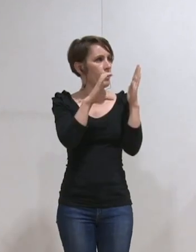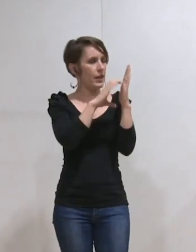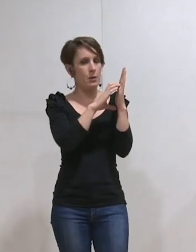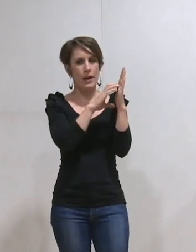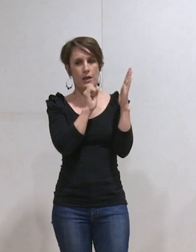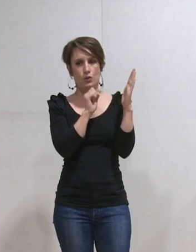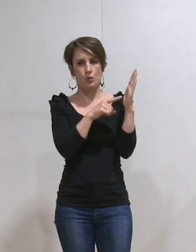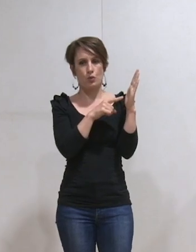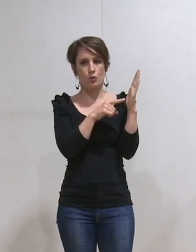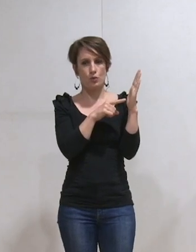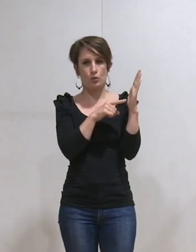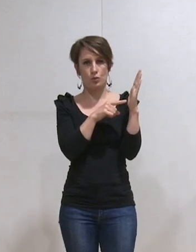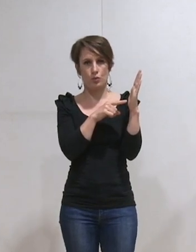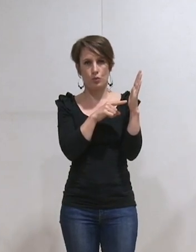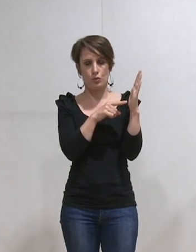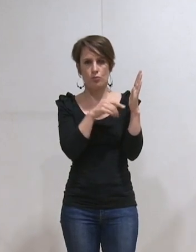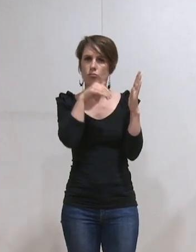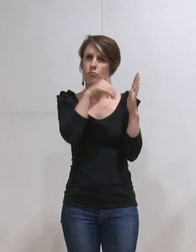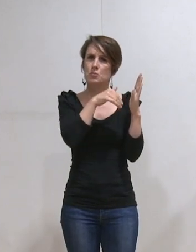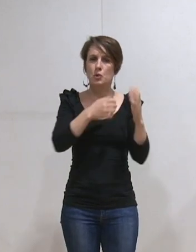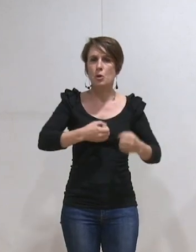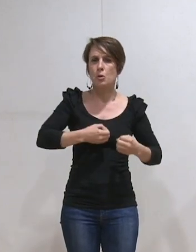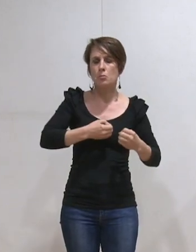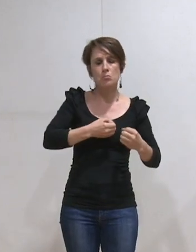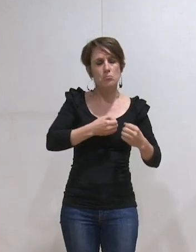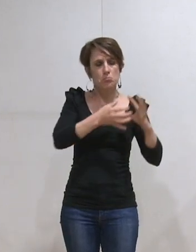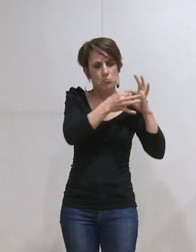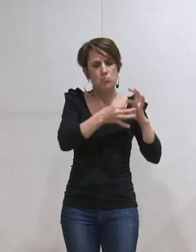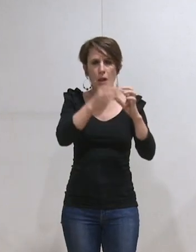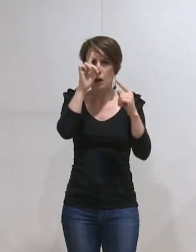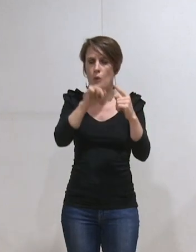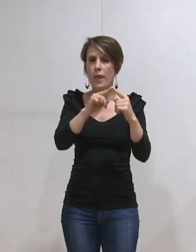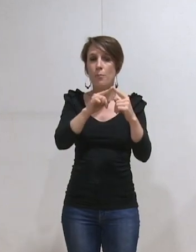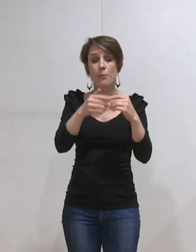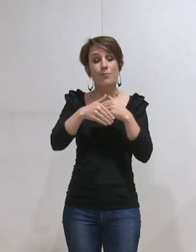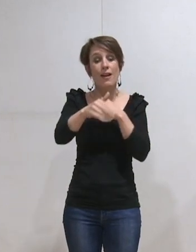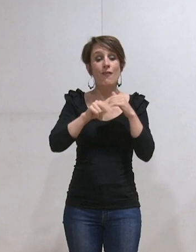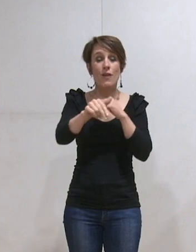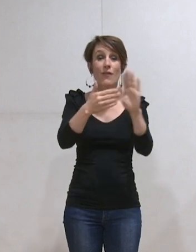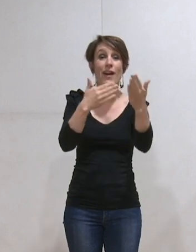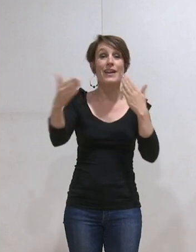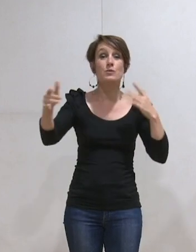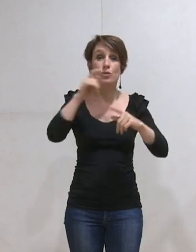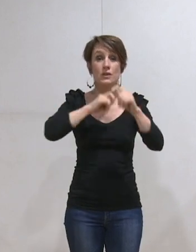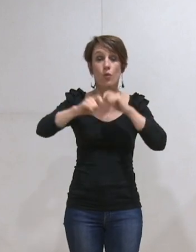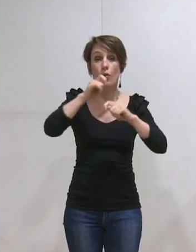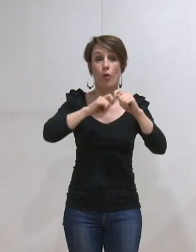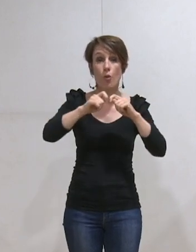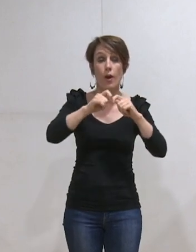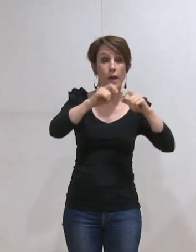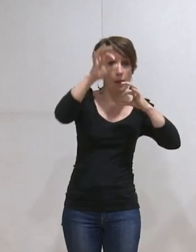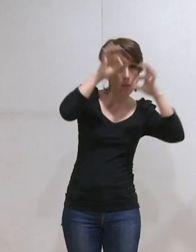évoque l'exposition temporaire de Picasso a warall donc nous allons inaugurer dans une quinzaine